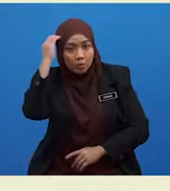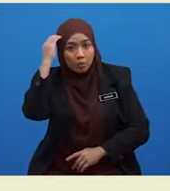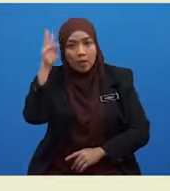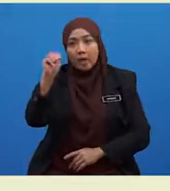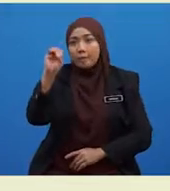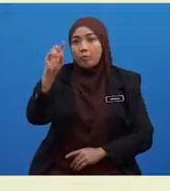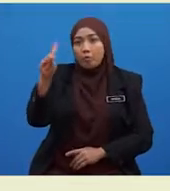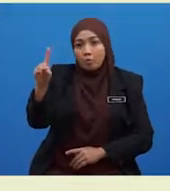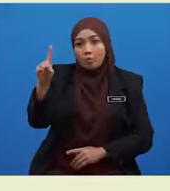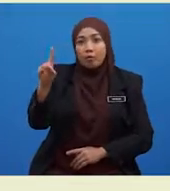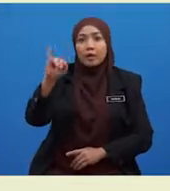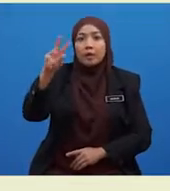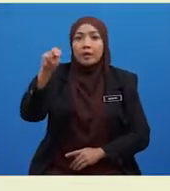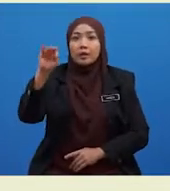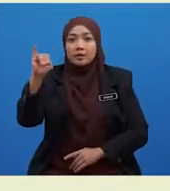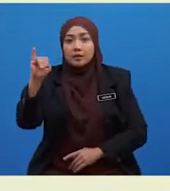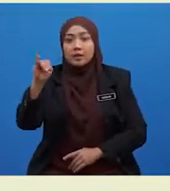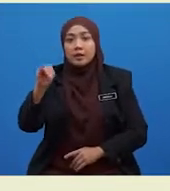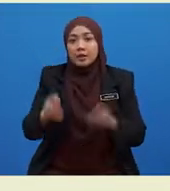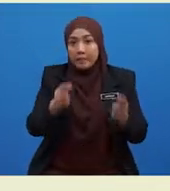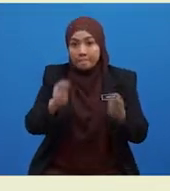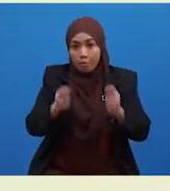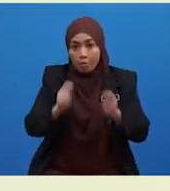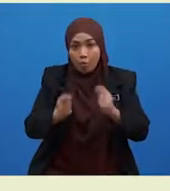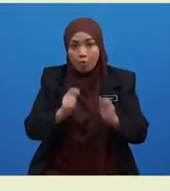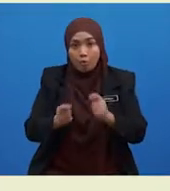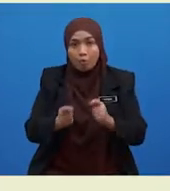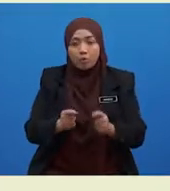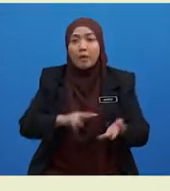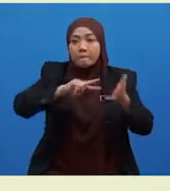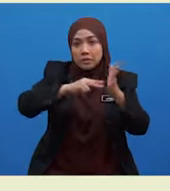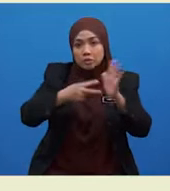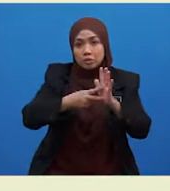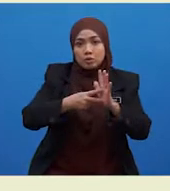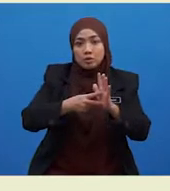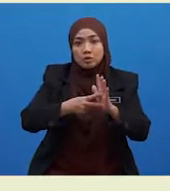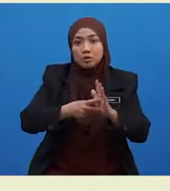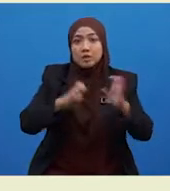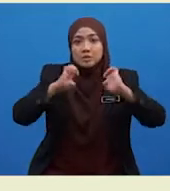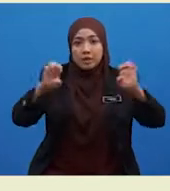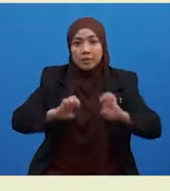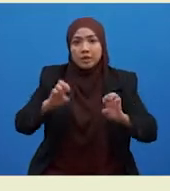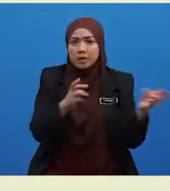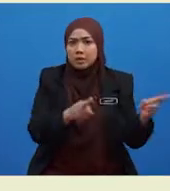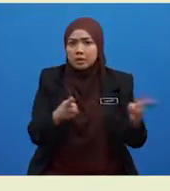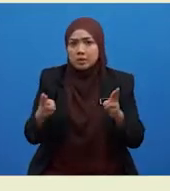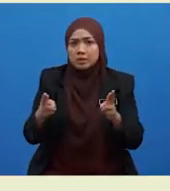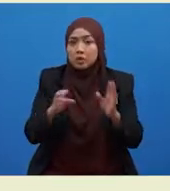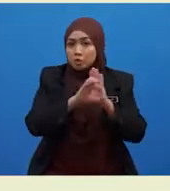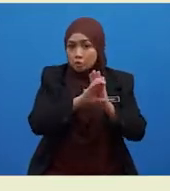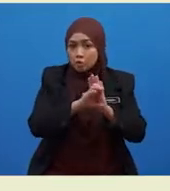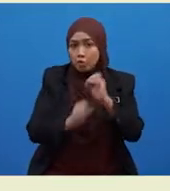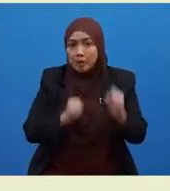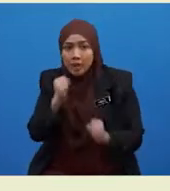intensity, tempo dan kekerapan. Mod bermaksud jenis senaman yang dirancang, contohnya berlari,